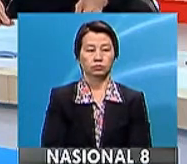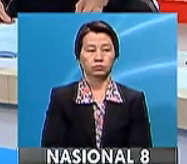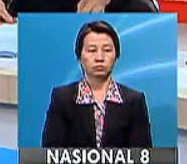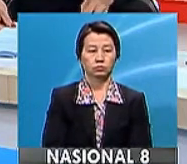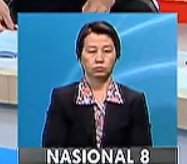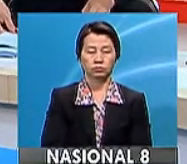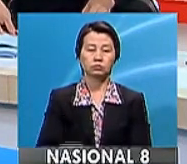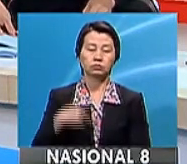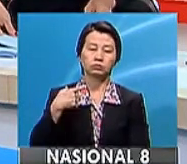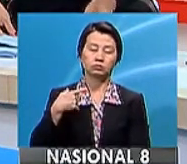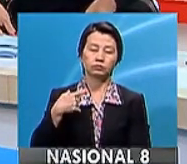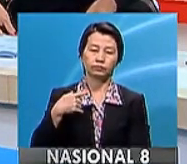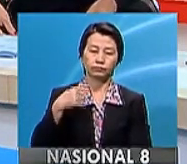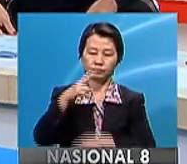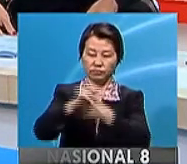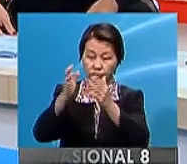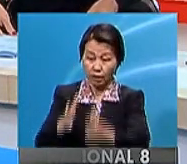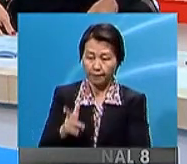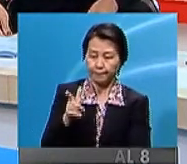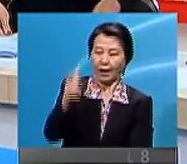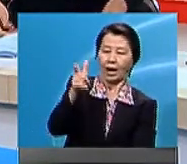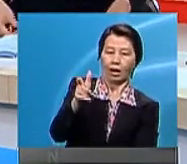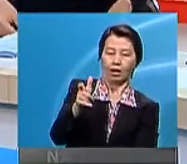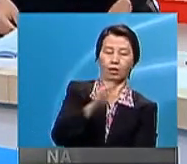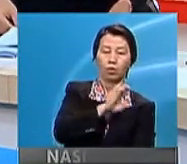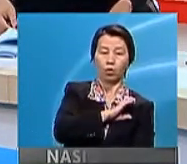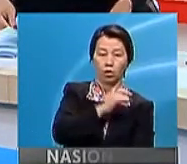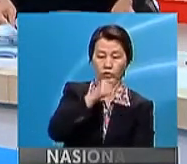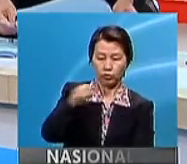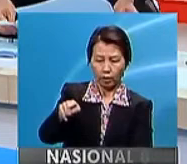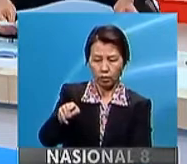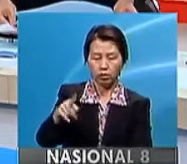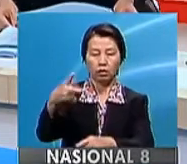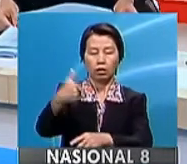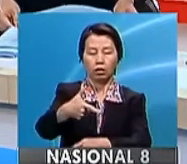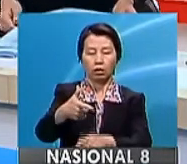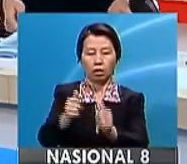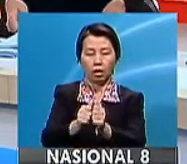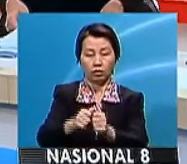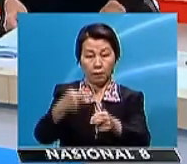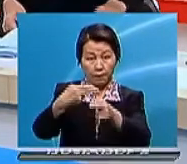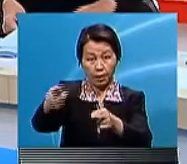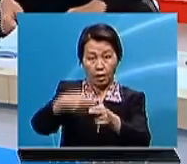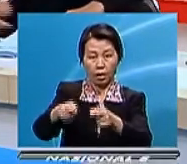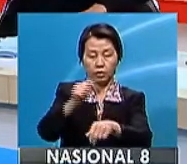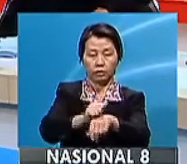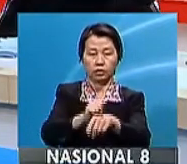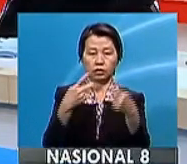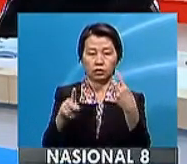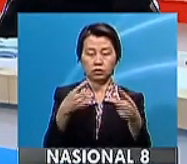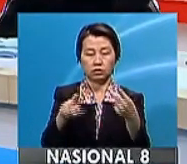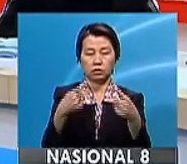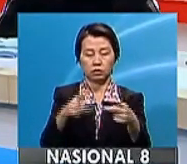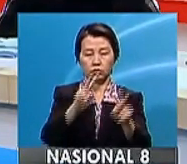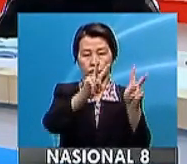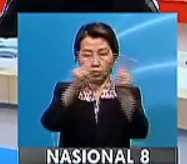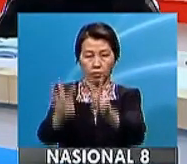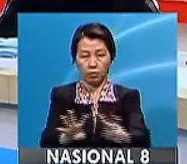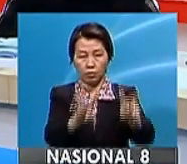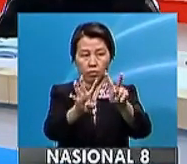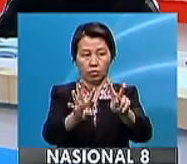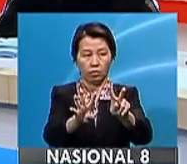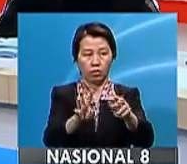seorang Penyamun ditembak mati oleh polis ketika Cuba melakukan samun bersenjatakan Parang di sebuah kedai sea 24 jam